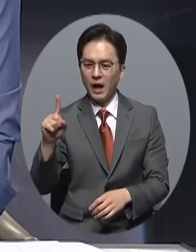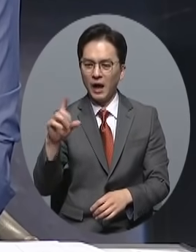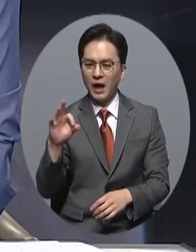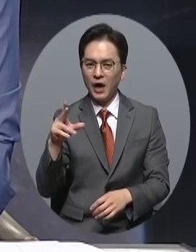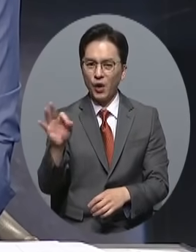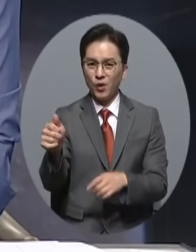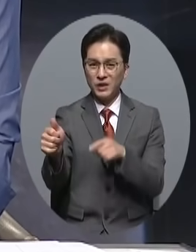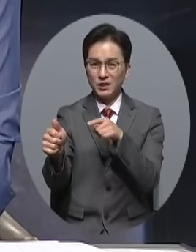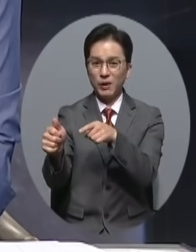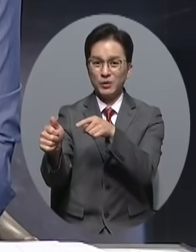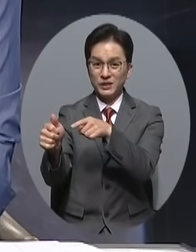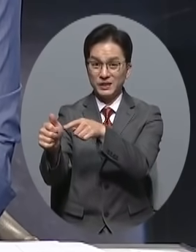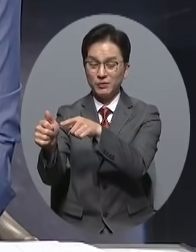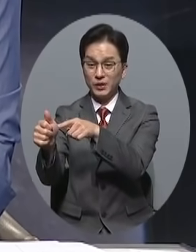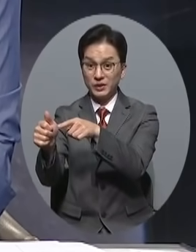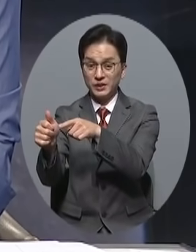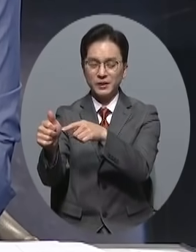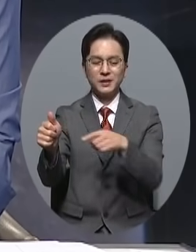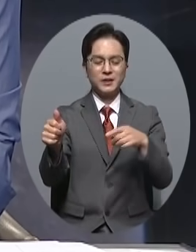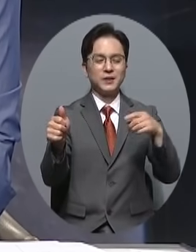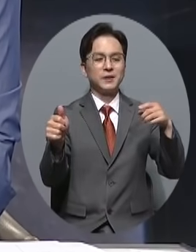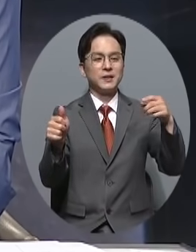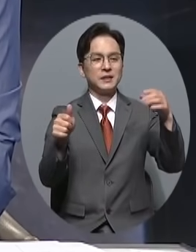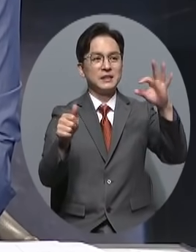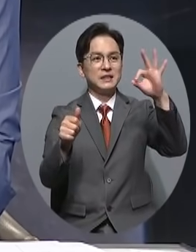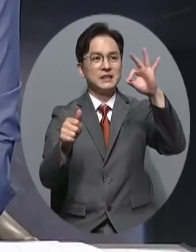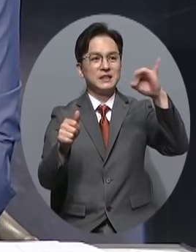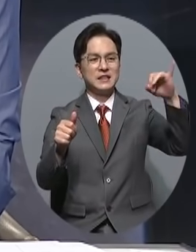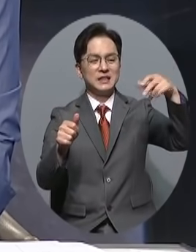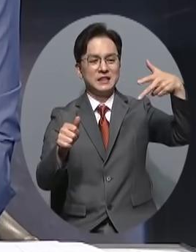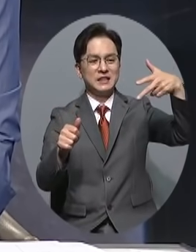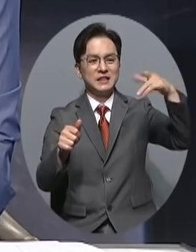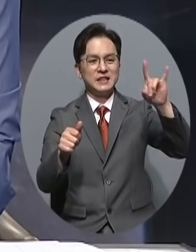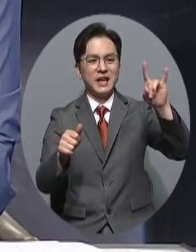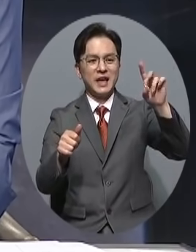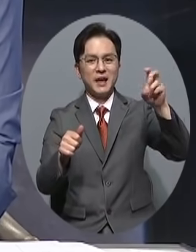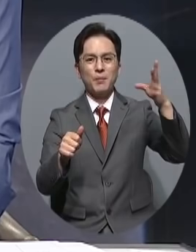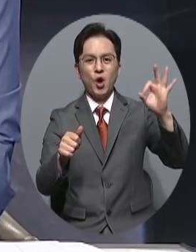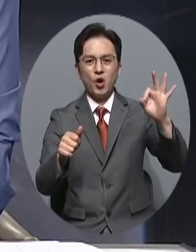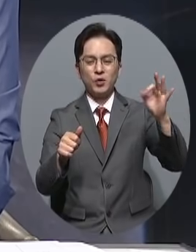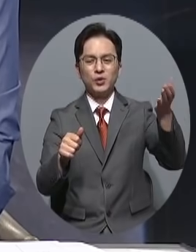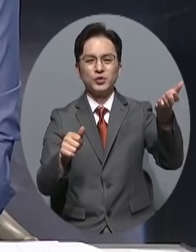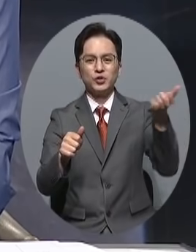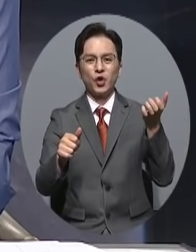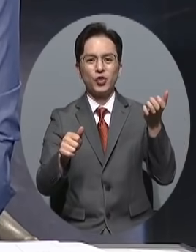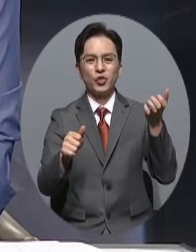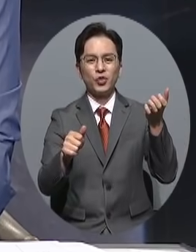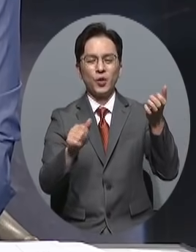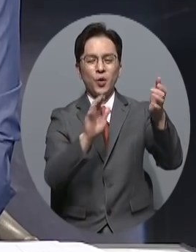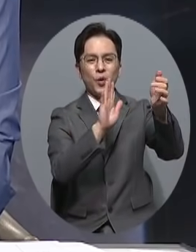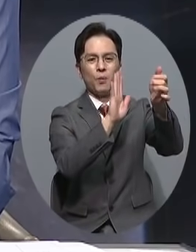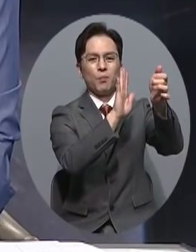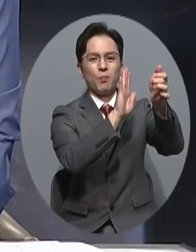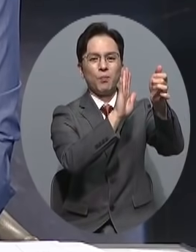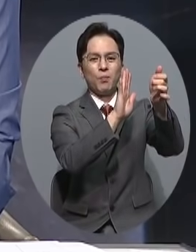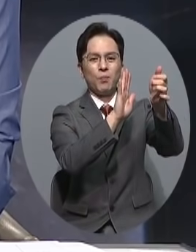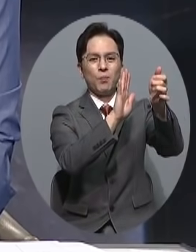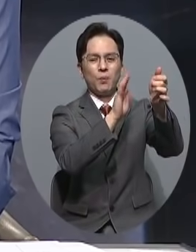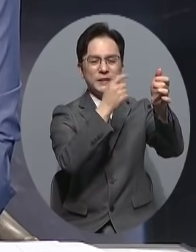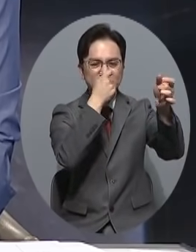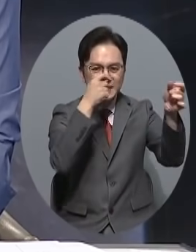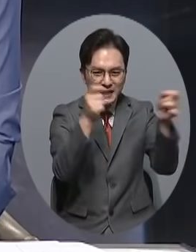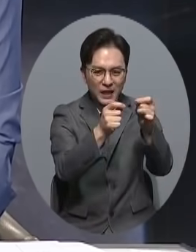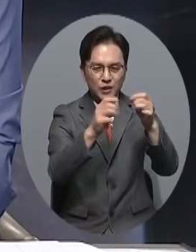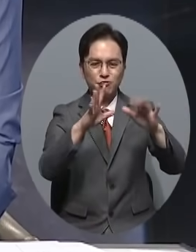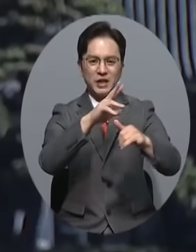언론 보도나 국민의힘 주장을 적극적으로 추미애 장관이 좀 방어하는 모습이었거든요. 네. 어떻게 들으셨어요?